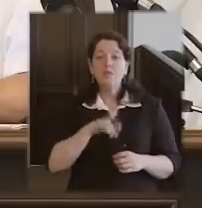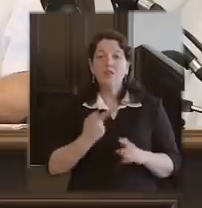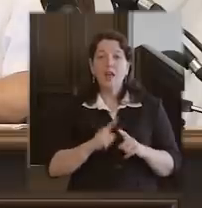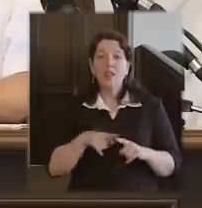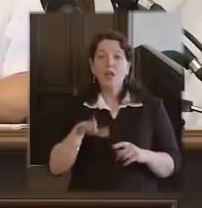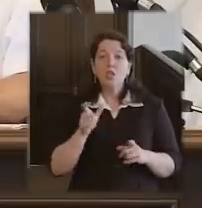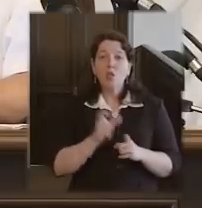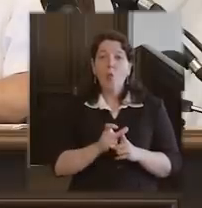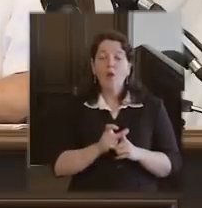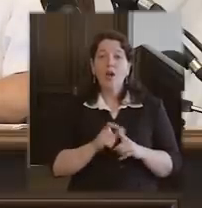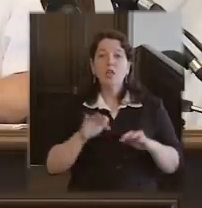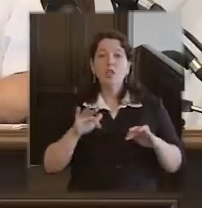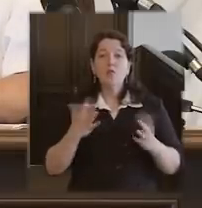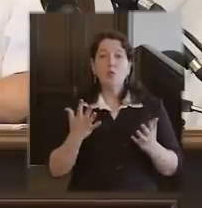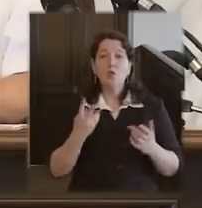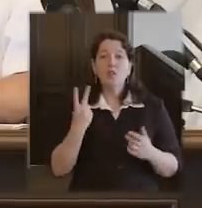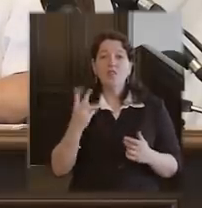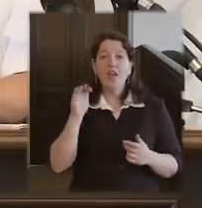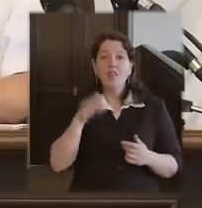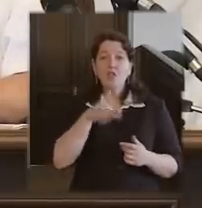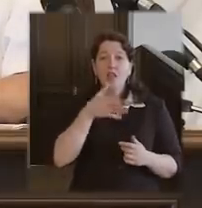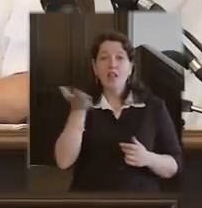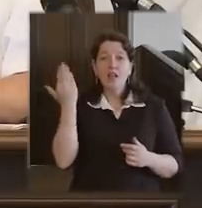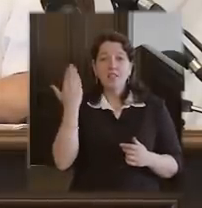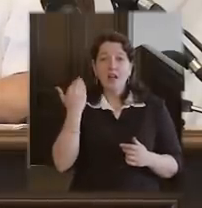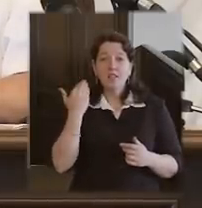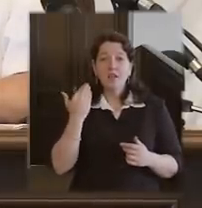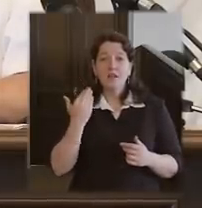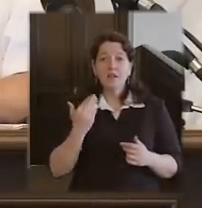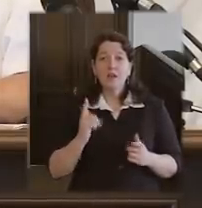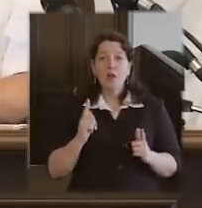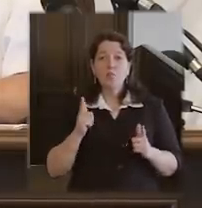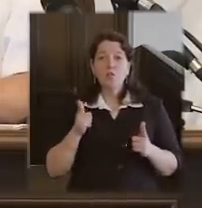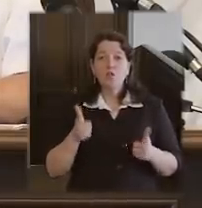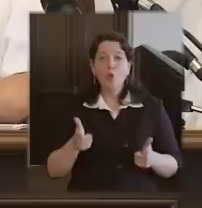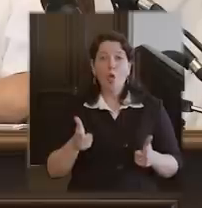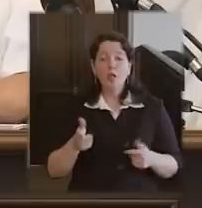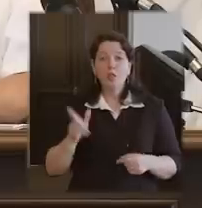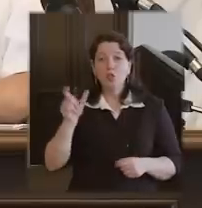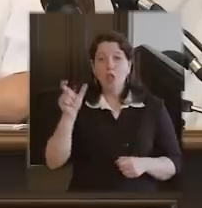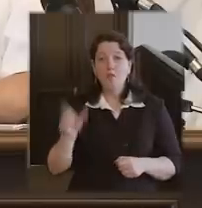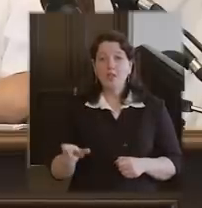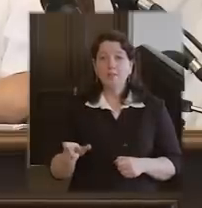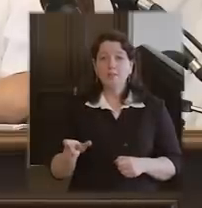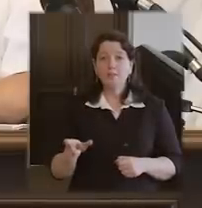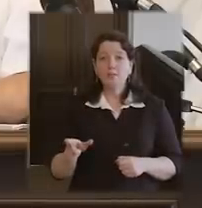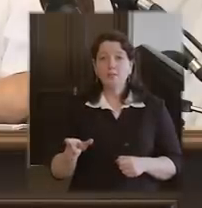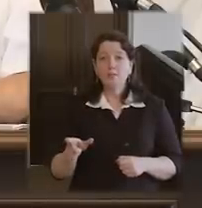прямо. И вдруг 2000 лет тому назад пришел, давайте пока будем говорить,